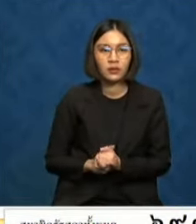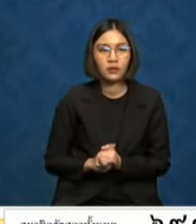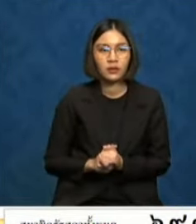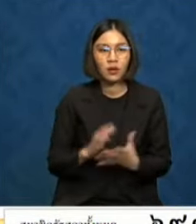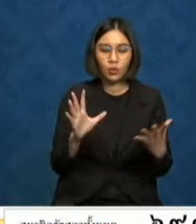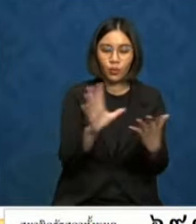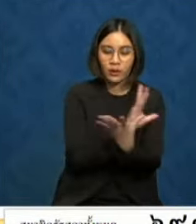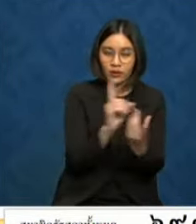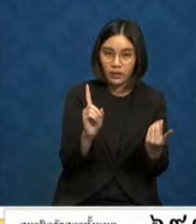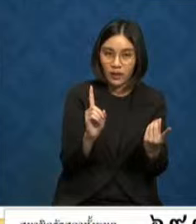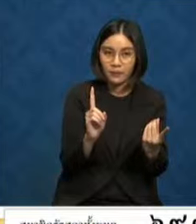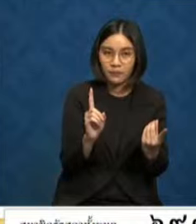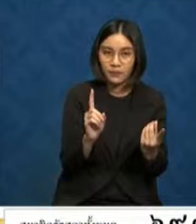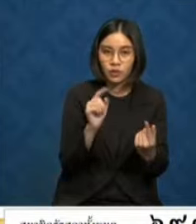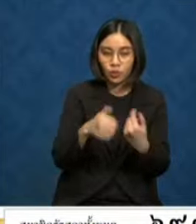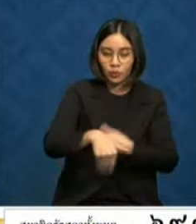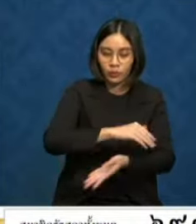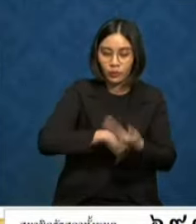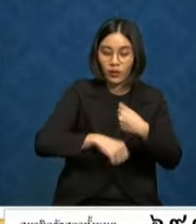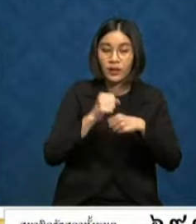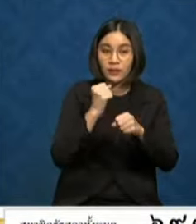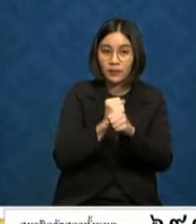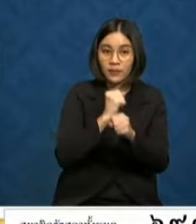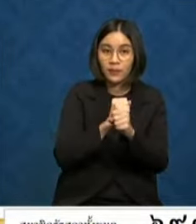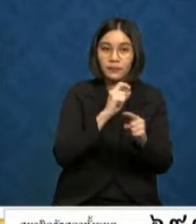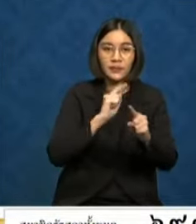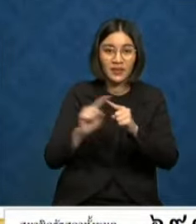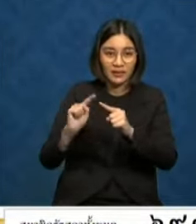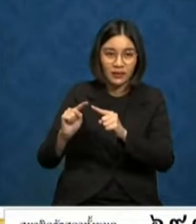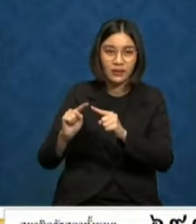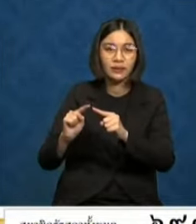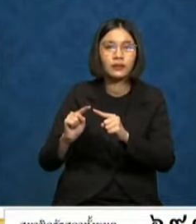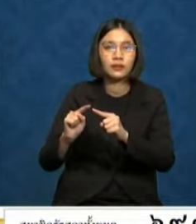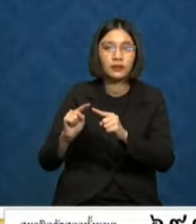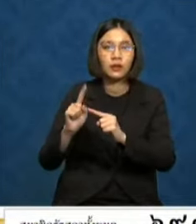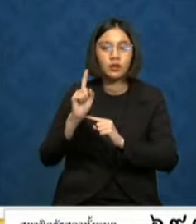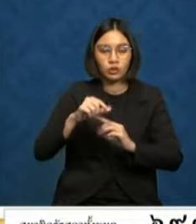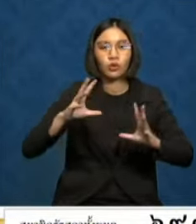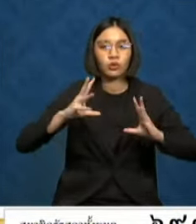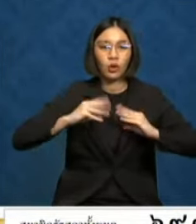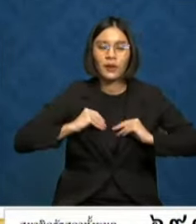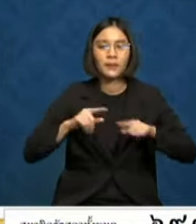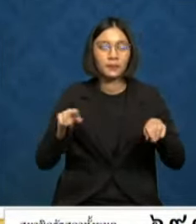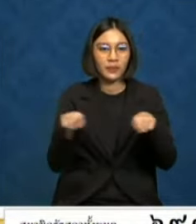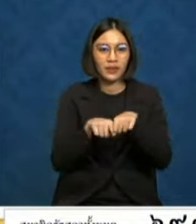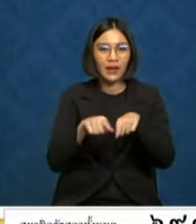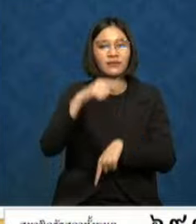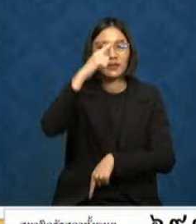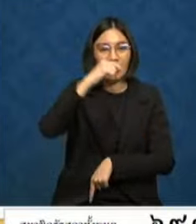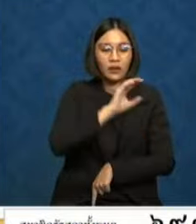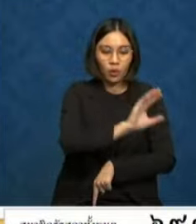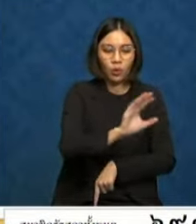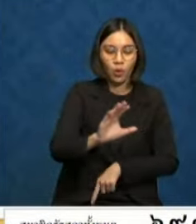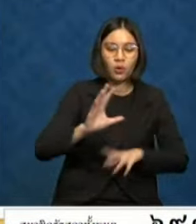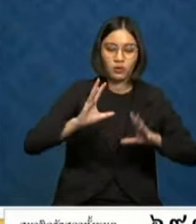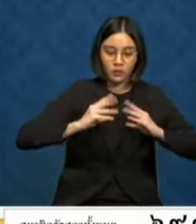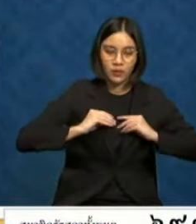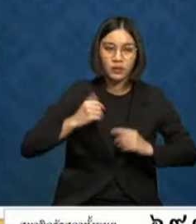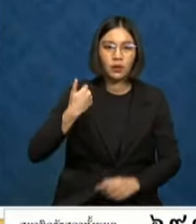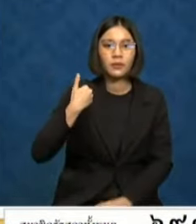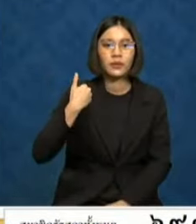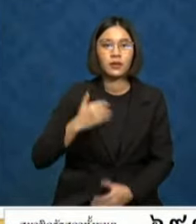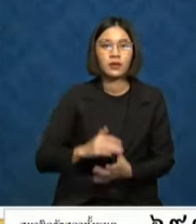มีวัฒนธรรมในการปฏิบัติที่ควรได้รับการยอมรับด้วยเช่นกันดังนั้นผมมองว่